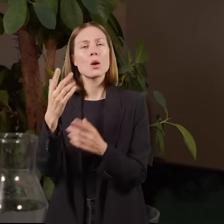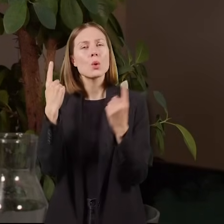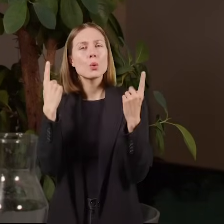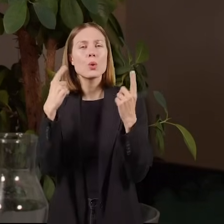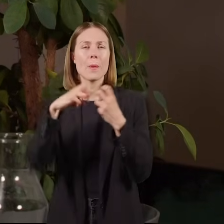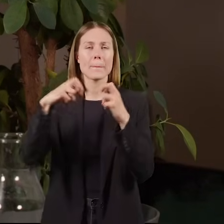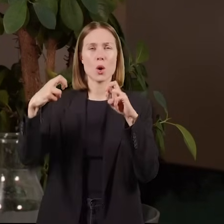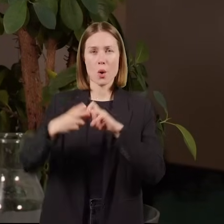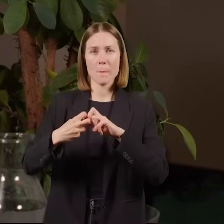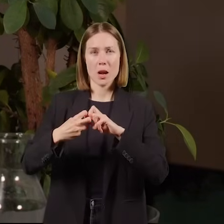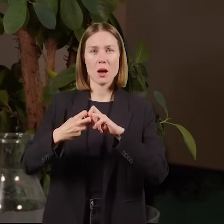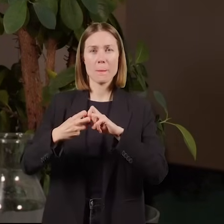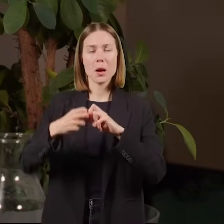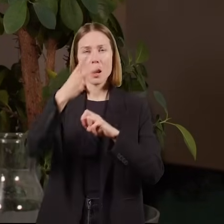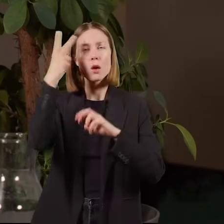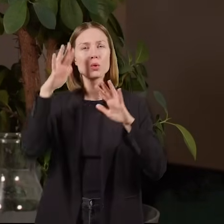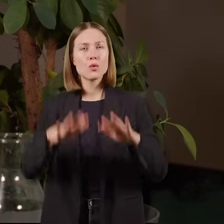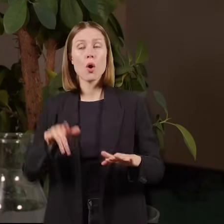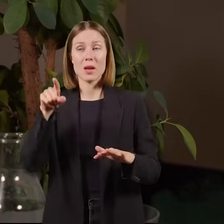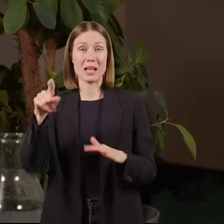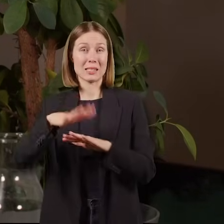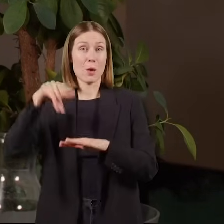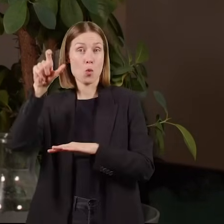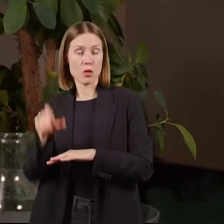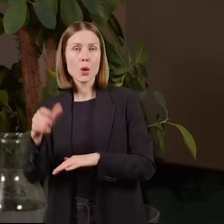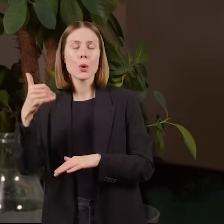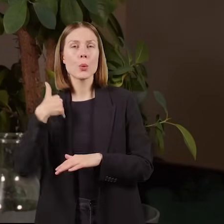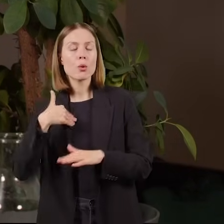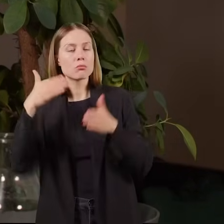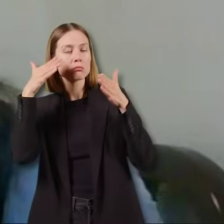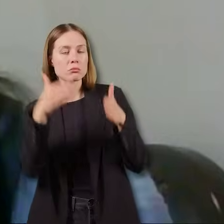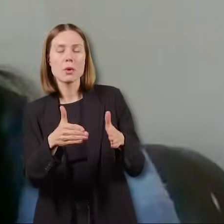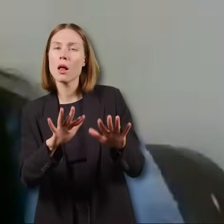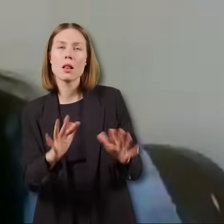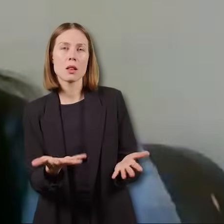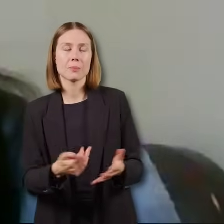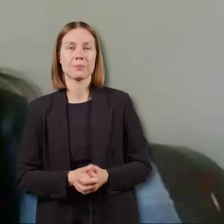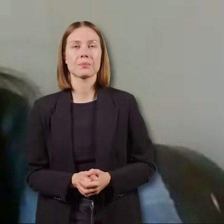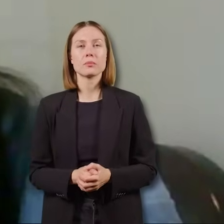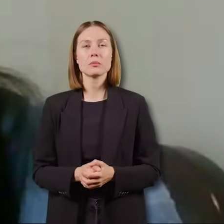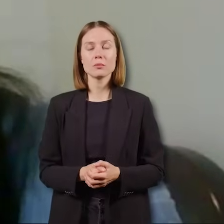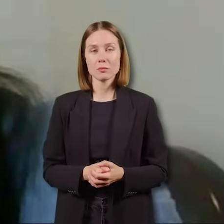kaip būsima Seimo narė norėtumėt skirti daugiausiai dėmesio. Kokia? Žiūrėkit,